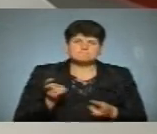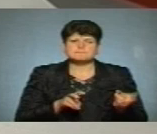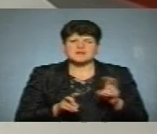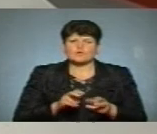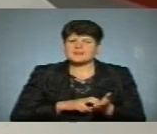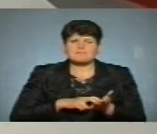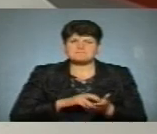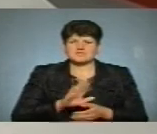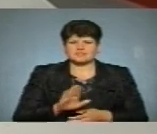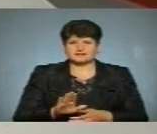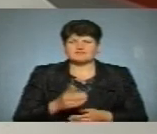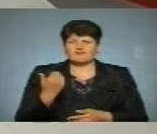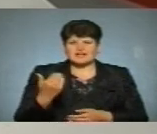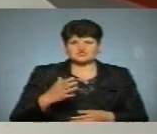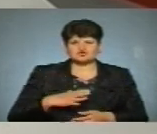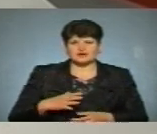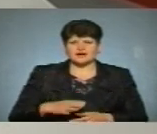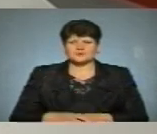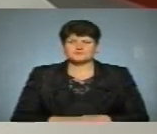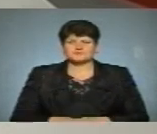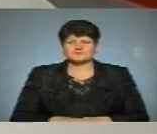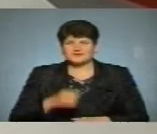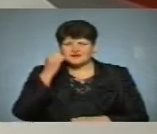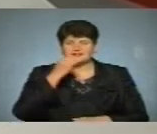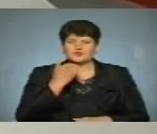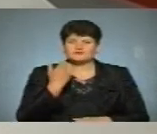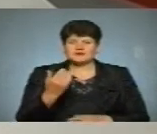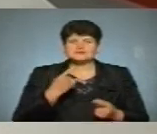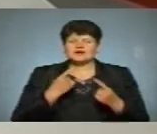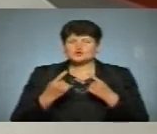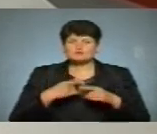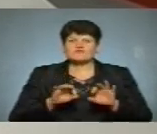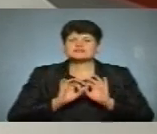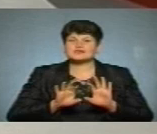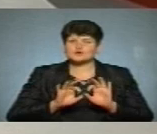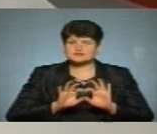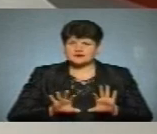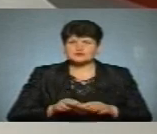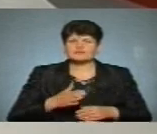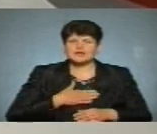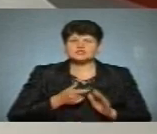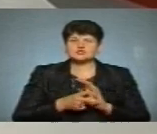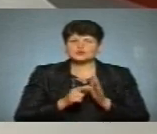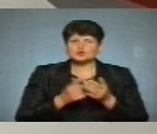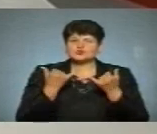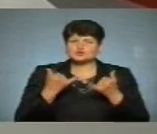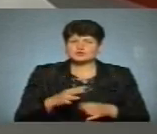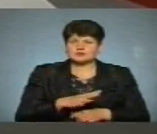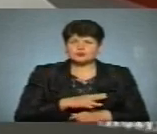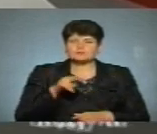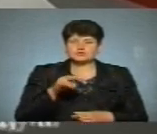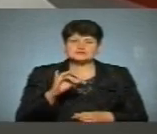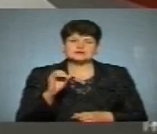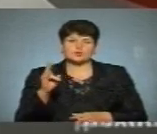не бійтесь. Вас чекають. Дякуємо вам за розмову і за роз'яснення. Нагадаю, що у нашій студії сьогодні був Петро